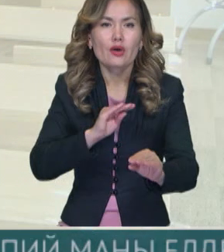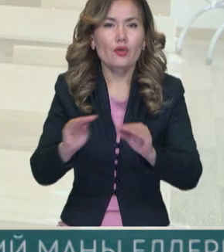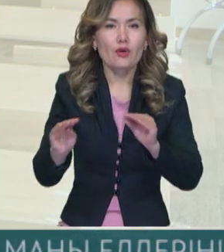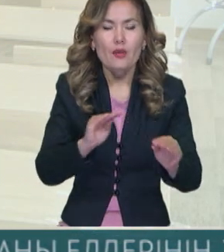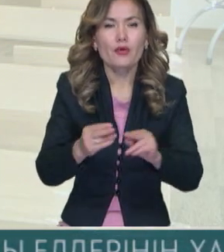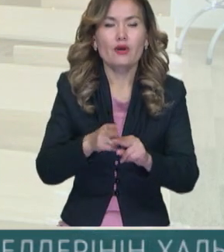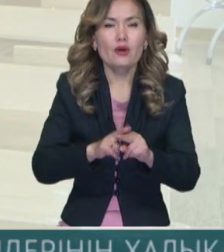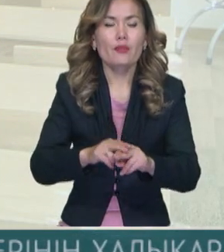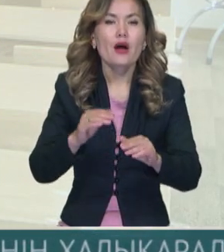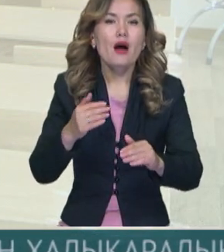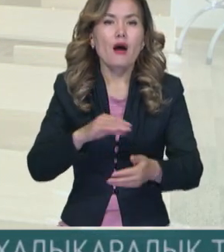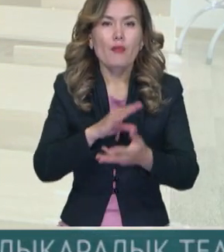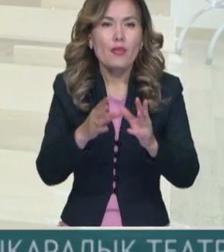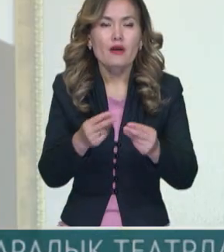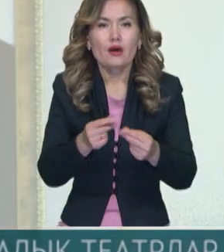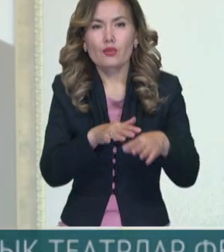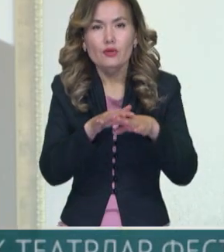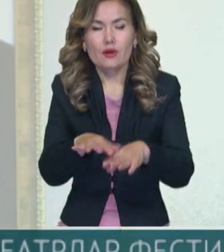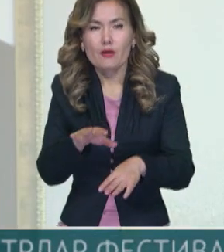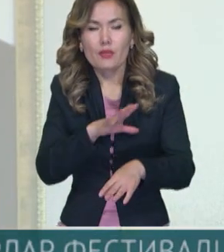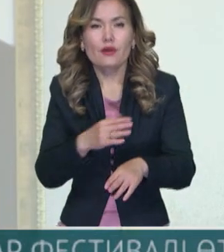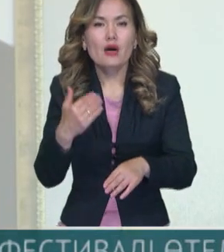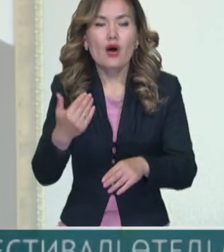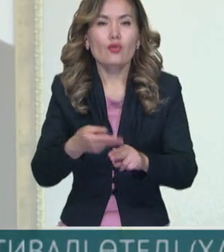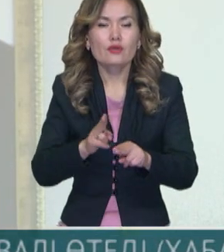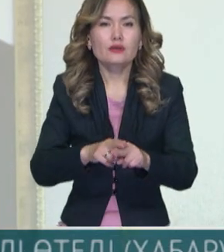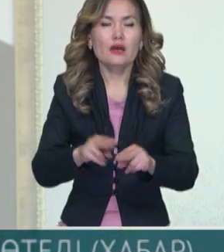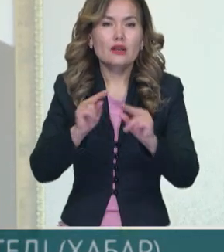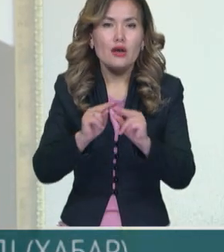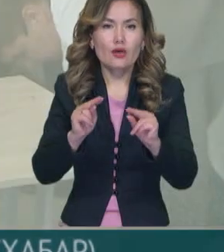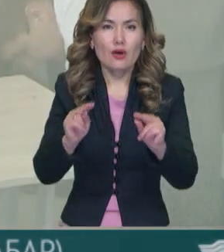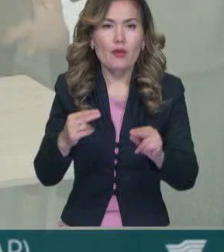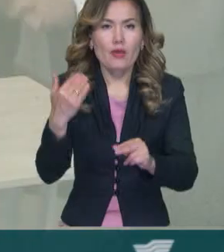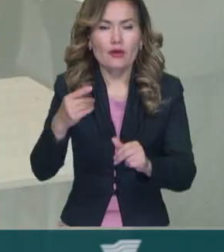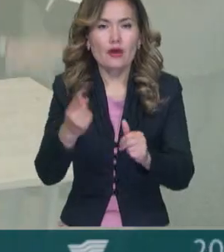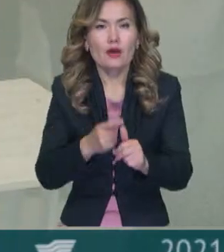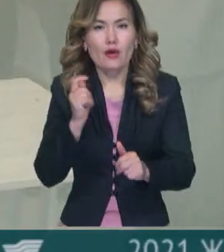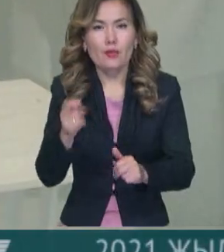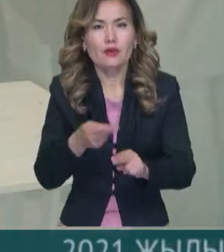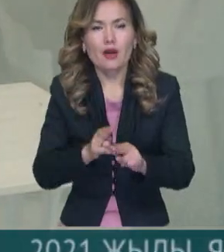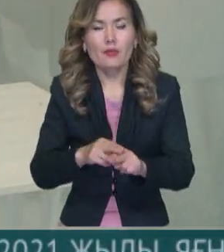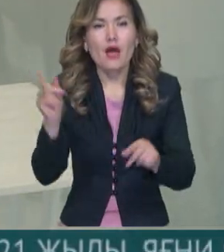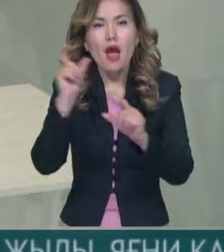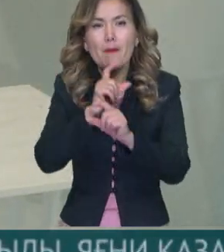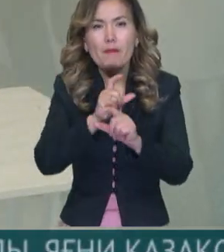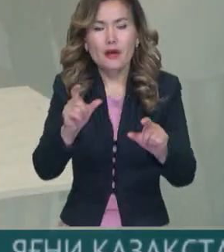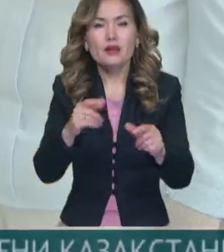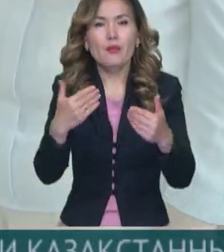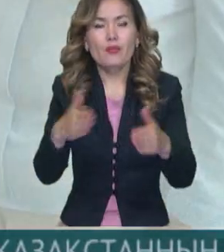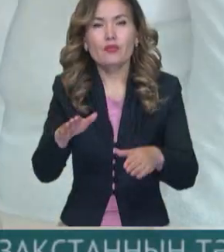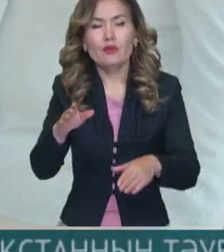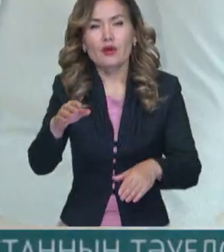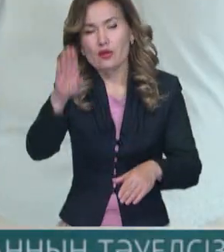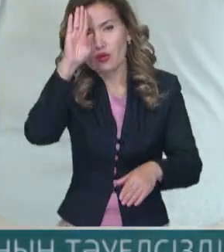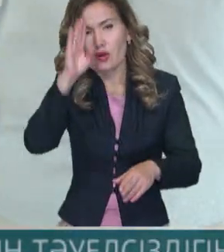арнап жүздеген саналы ұрпақ тәрбиелеген Дина Әбілмәжінқызының есімі берілді. Мұнан өзге мектеп түлегі өзі басқаратын университеттің